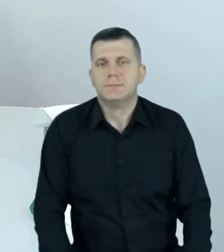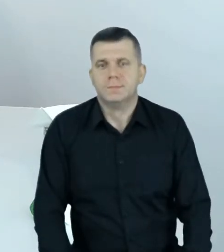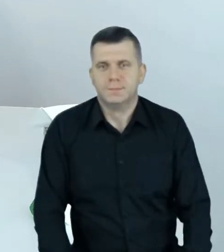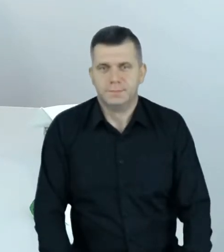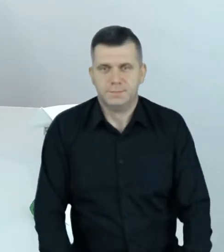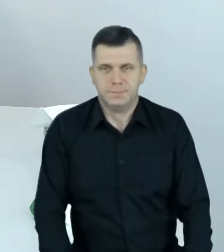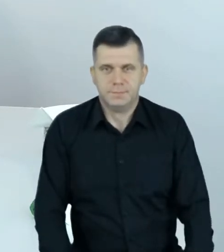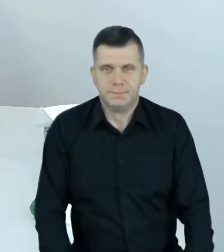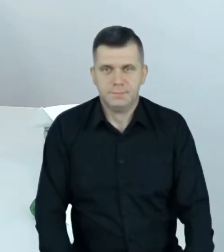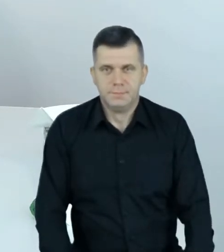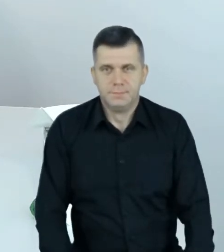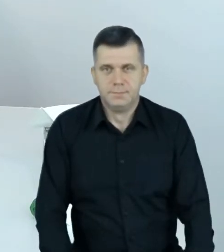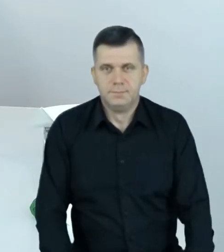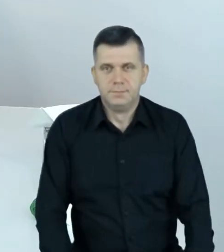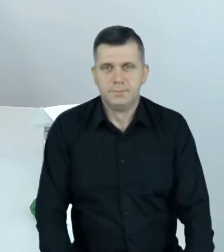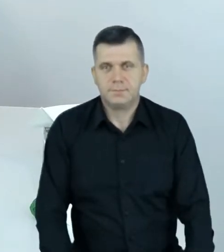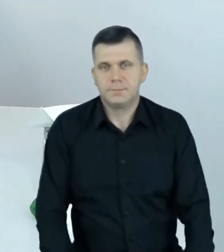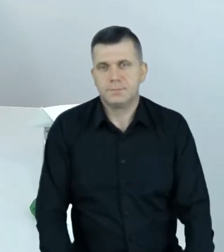odbijamy